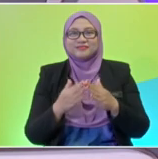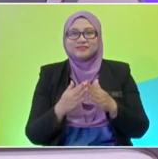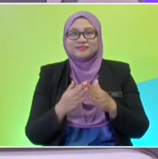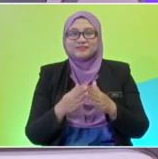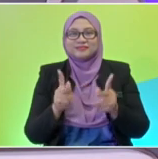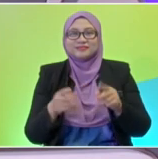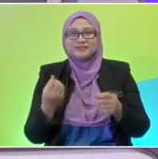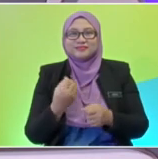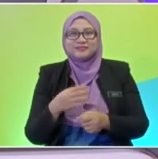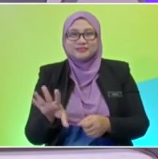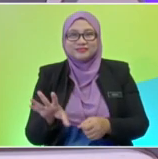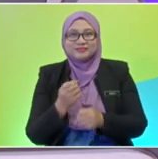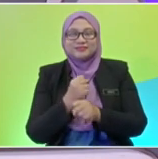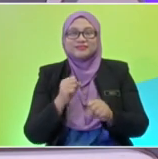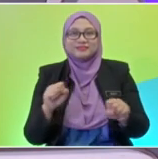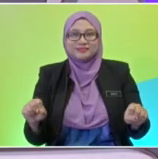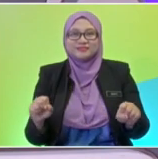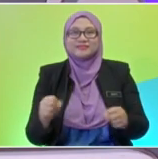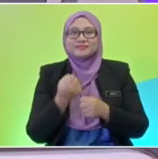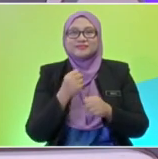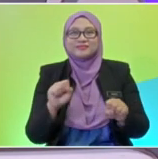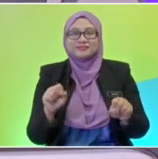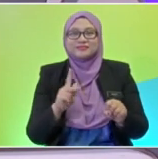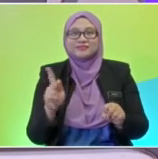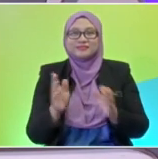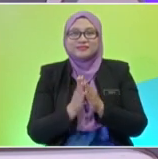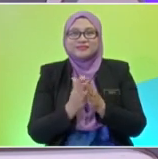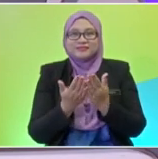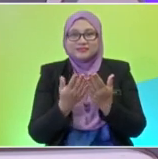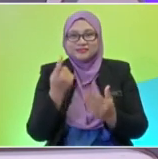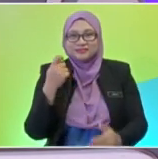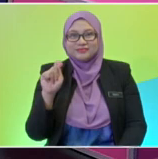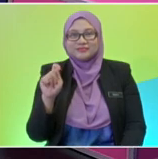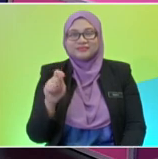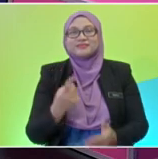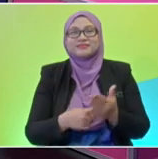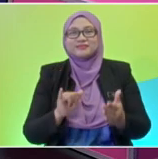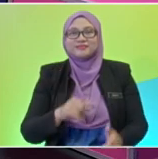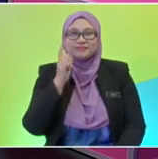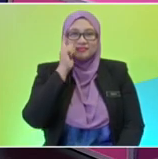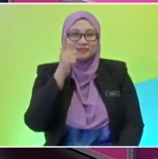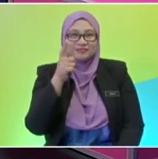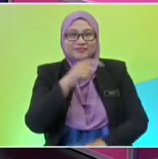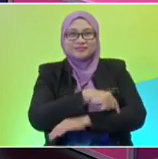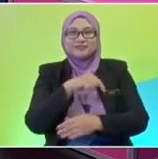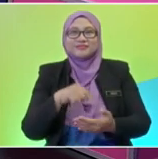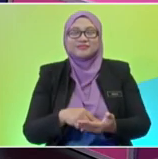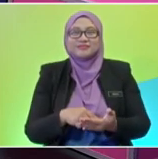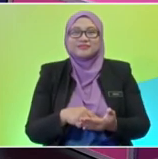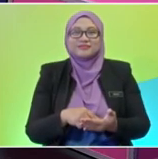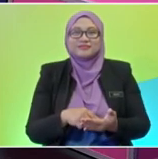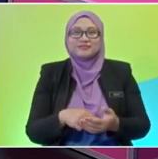kamu oke apa yang kita lihat hari ini adalah Oke dengan murid-muridnya